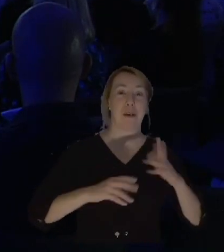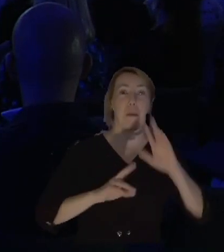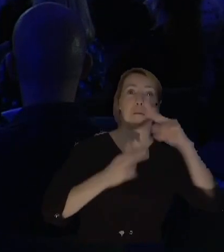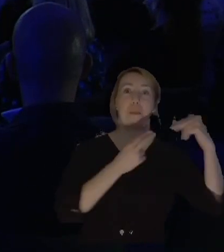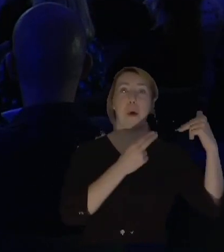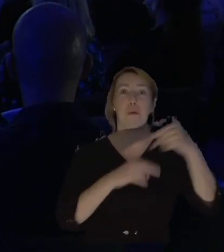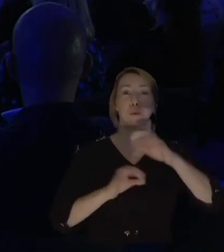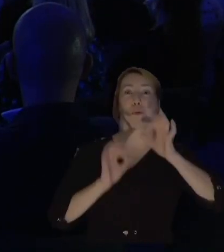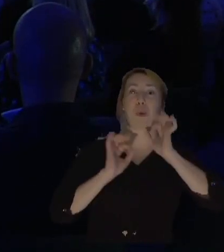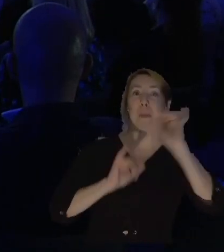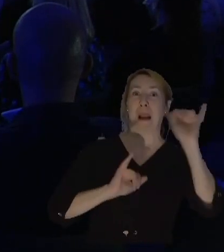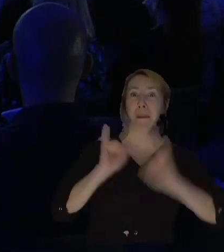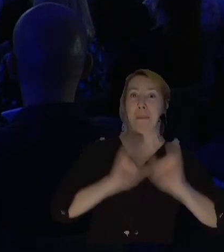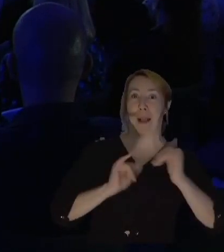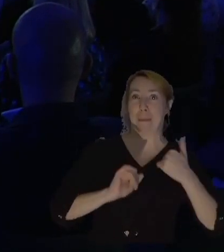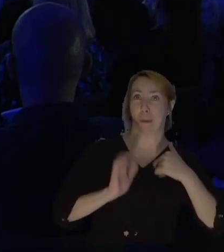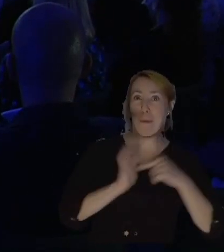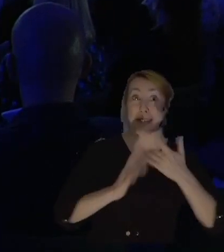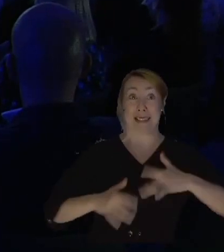imprezy.